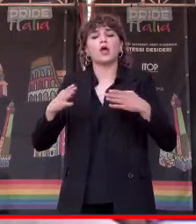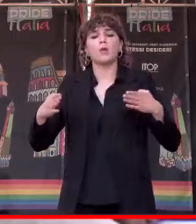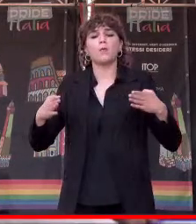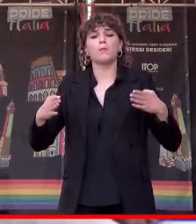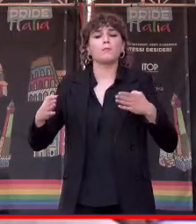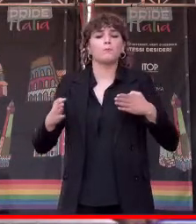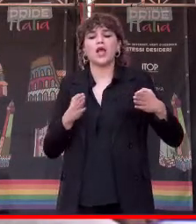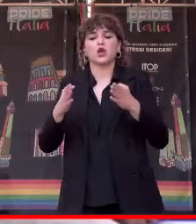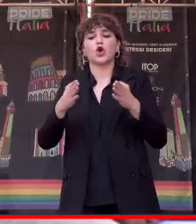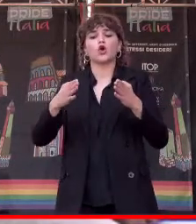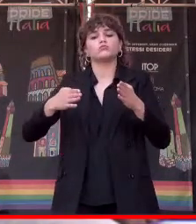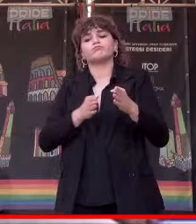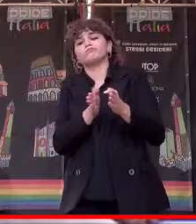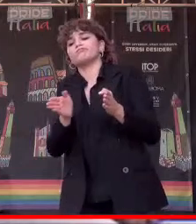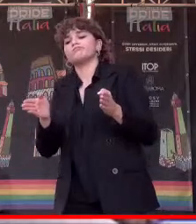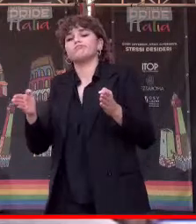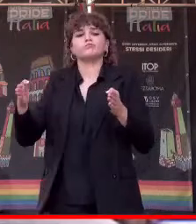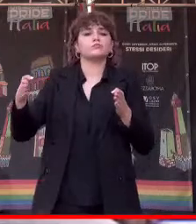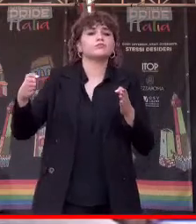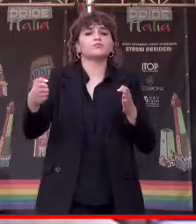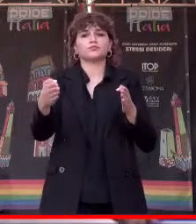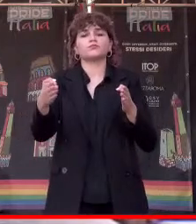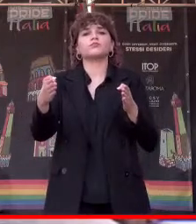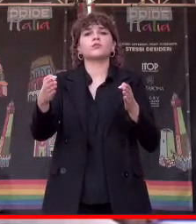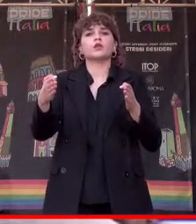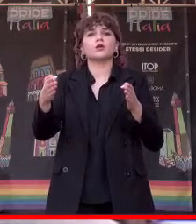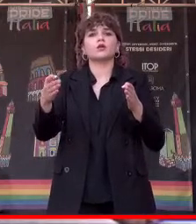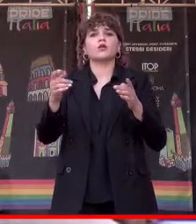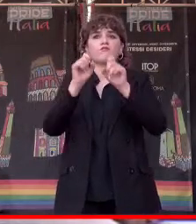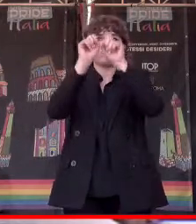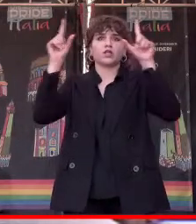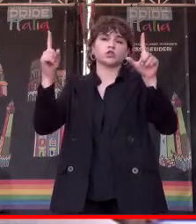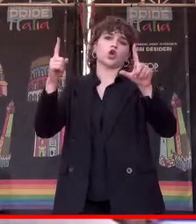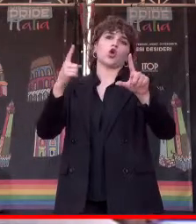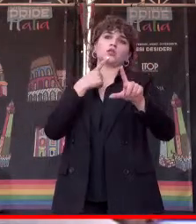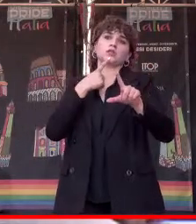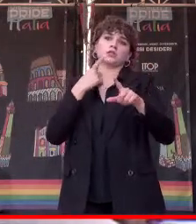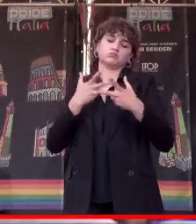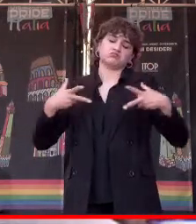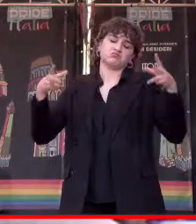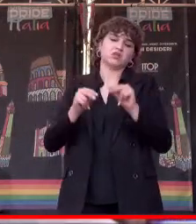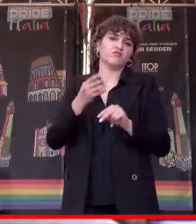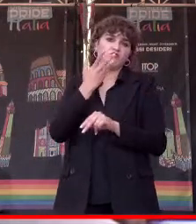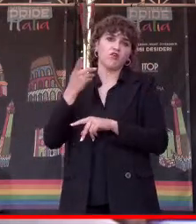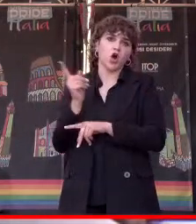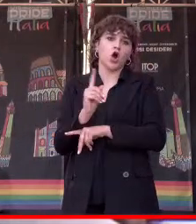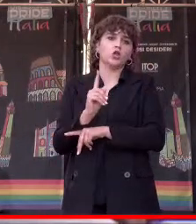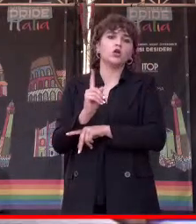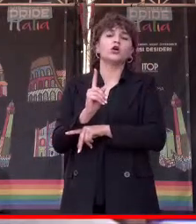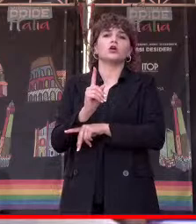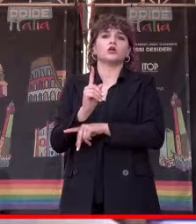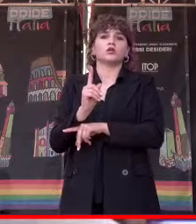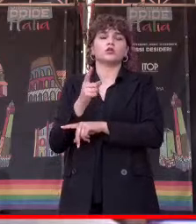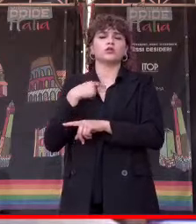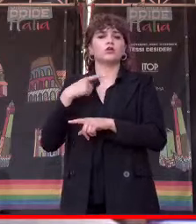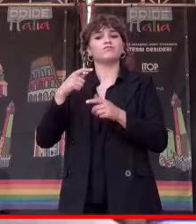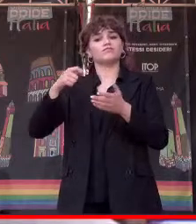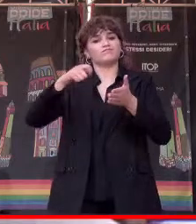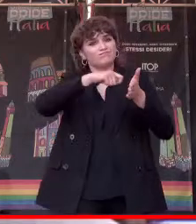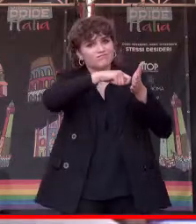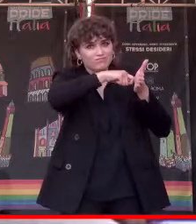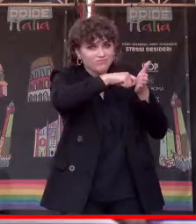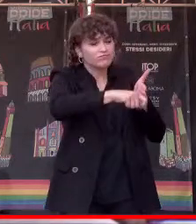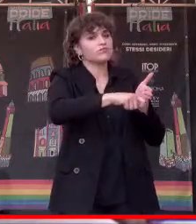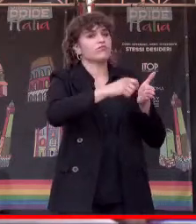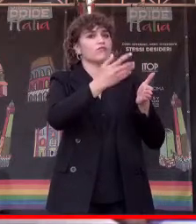lo stesso ragionamento, l'abbiamo detto nel video quindi non mi ripeto, abbiamo cercato, la cosa su che vorrei sottolineare quindi non è il processo che è già